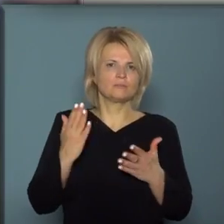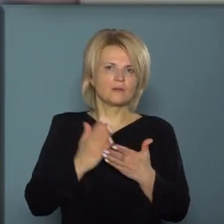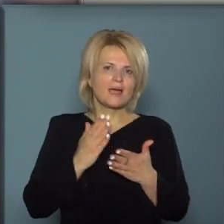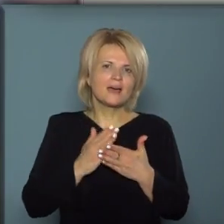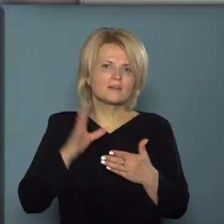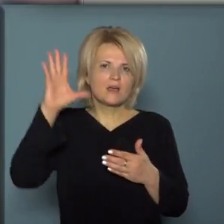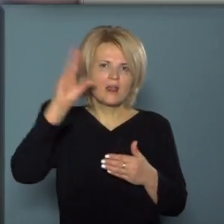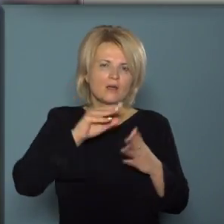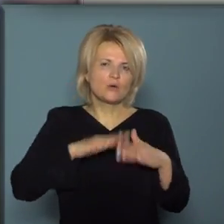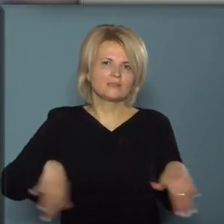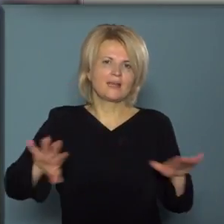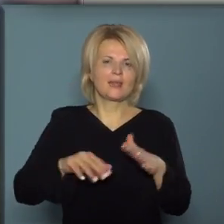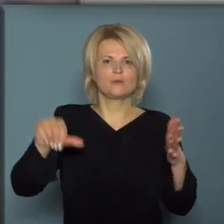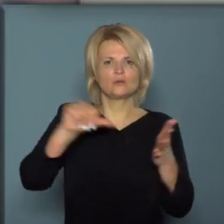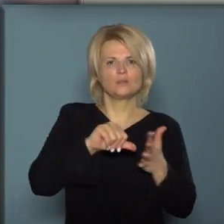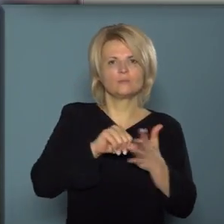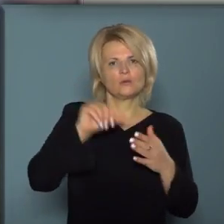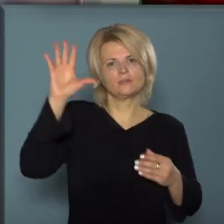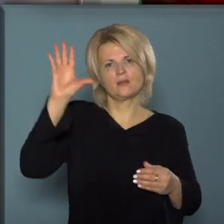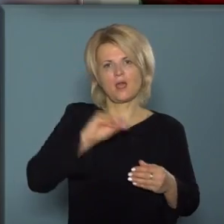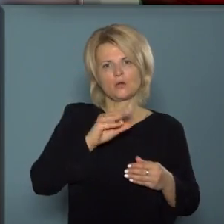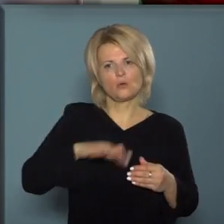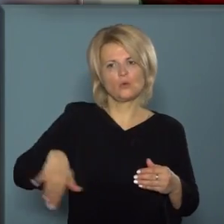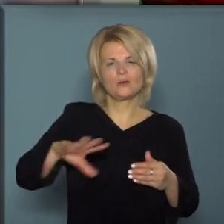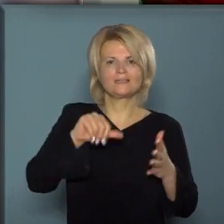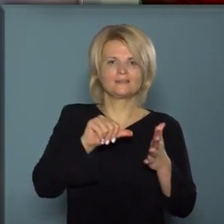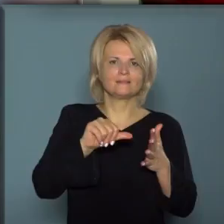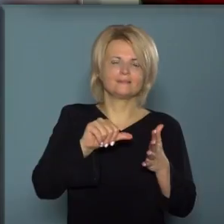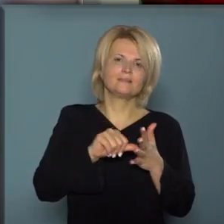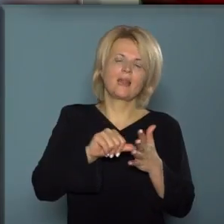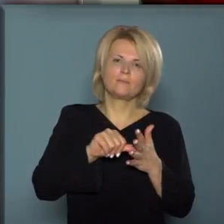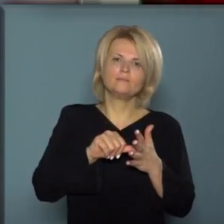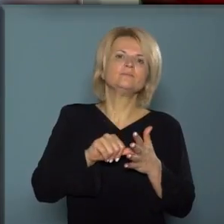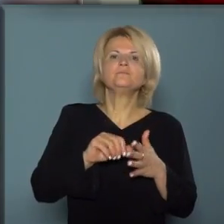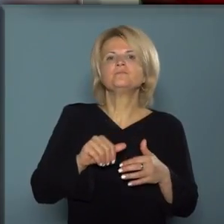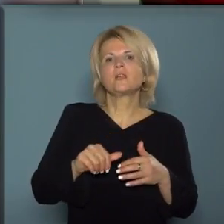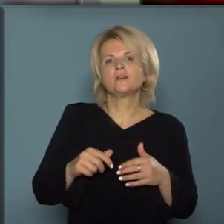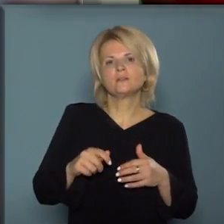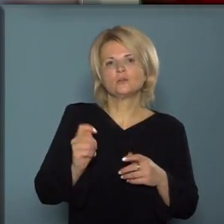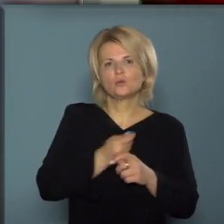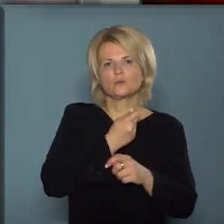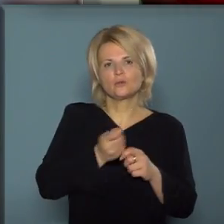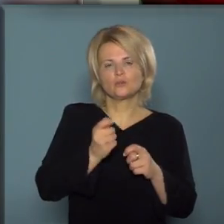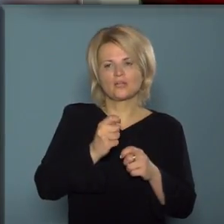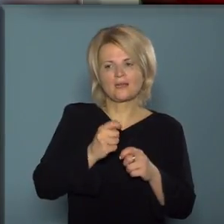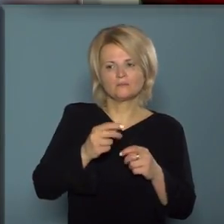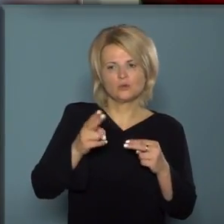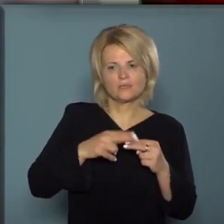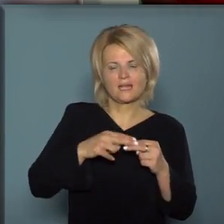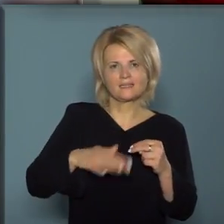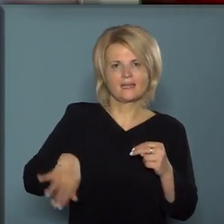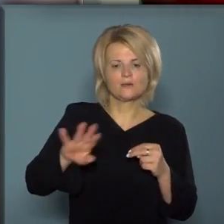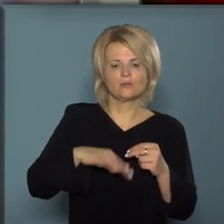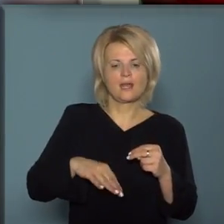a lakótelepnek, a központi lakótelepnek a tűzoltóság felé eső területén látványos